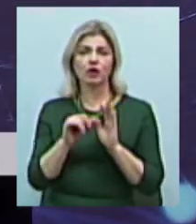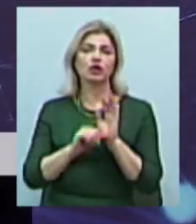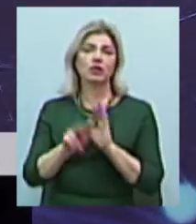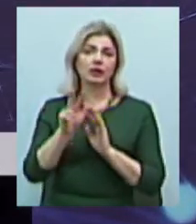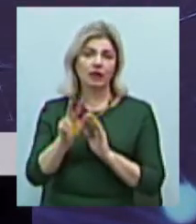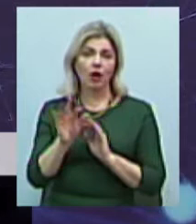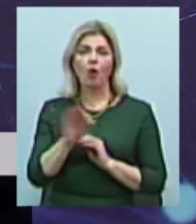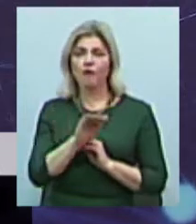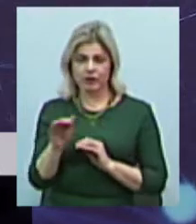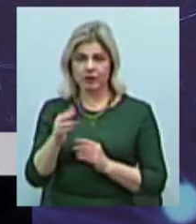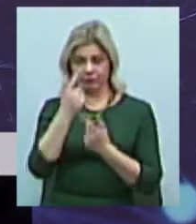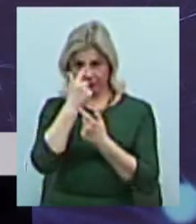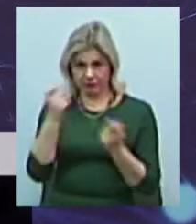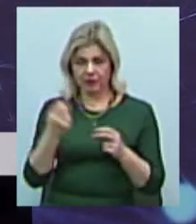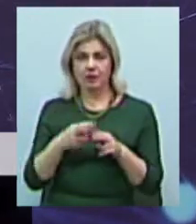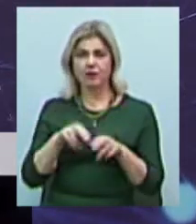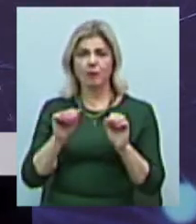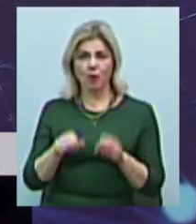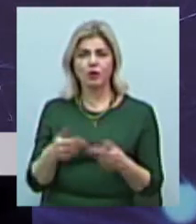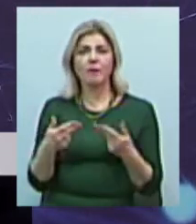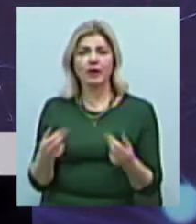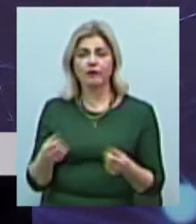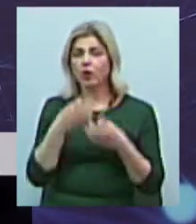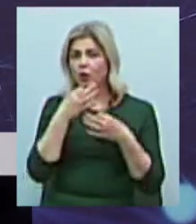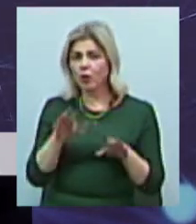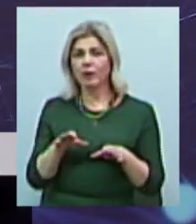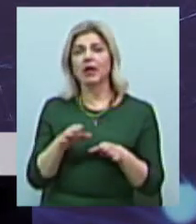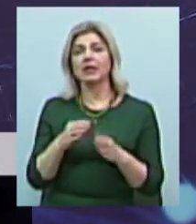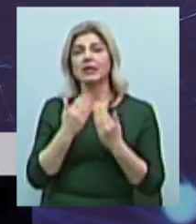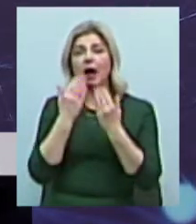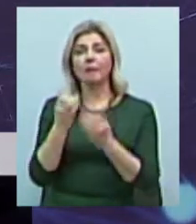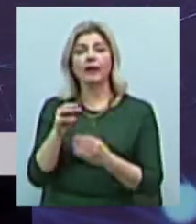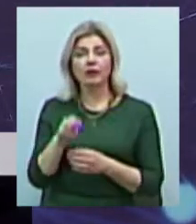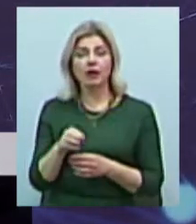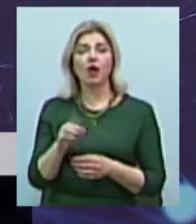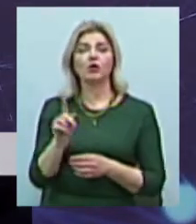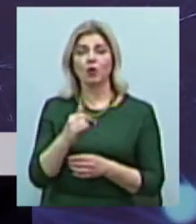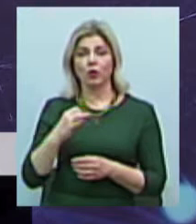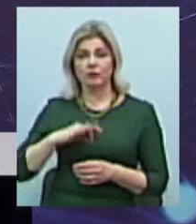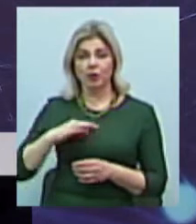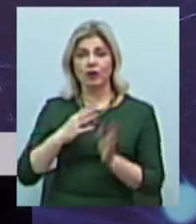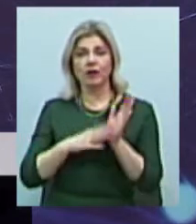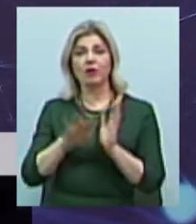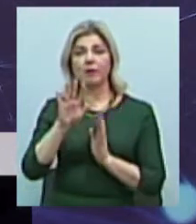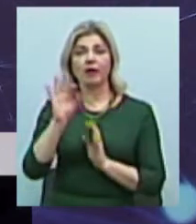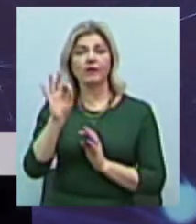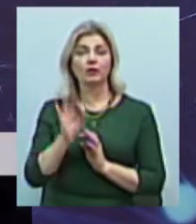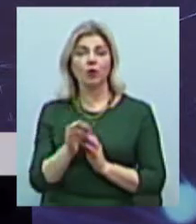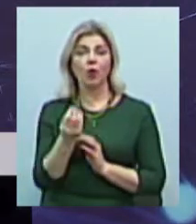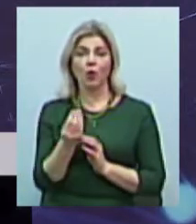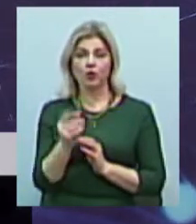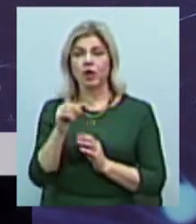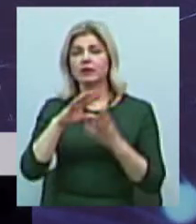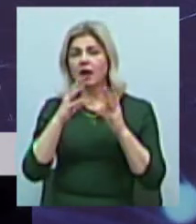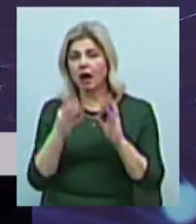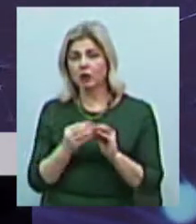Офіційно заявляю, це можна підтвердити будь-яким запитом публічним, що у нас використано 95% коштів,